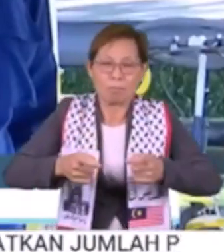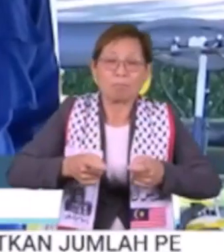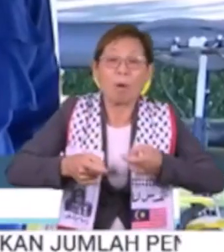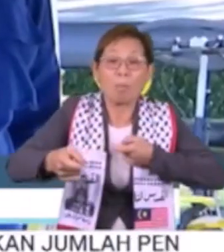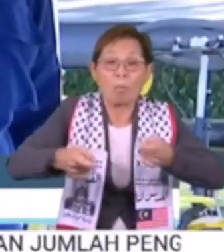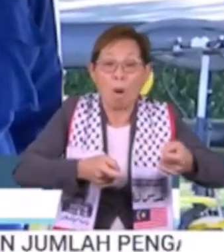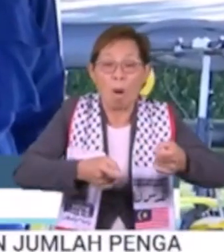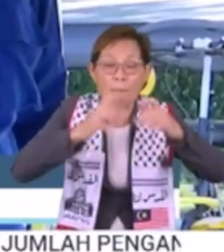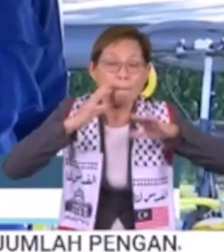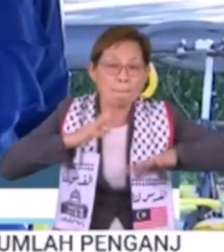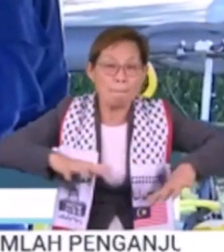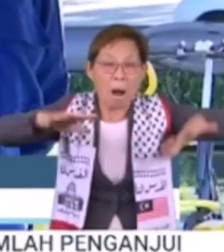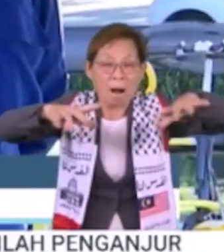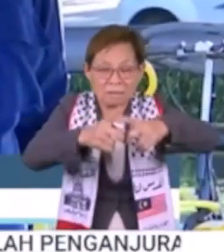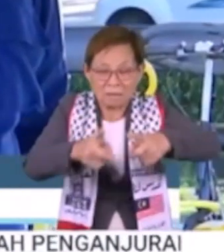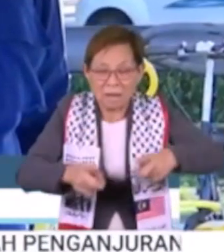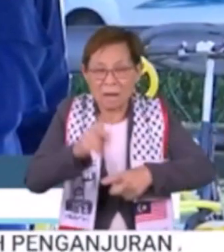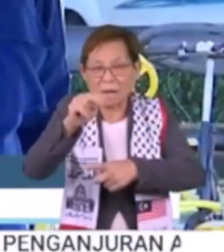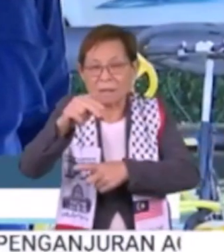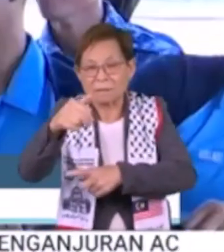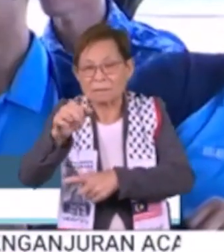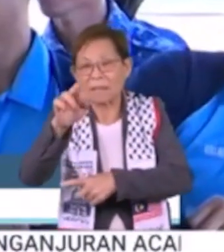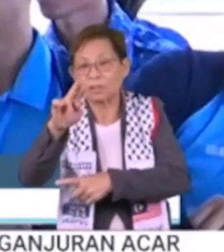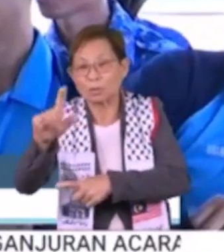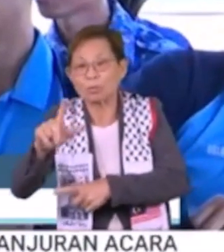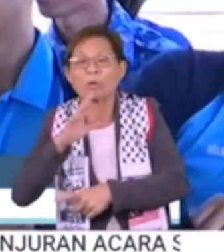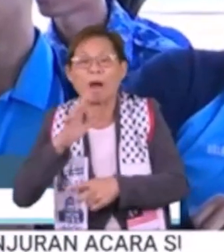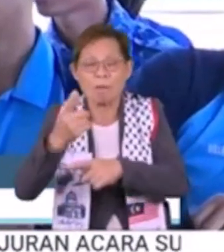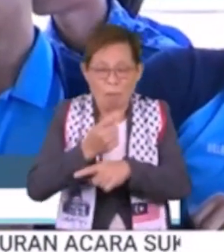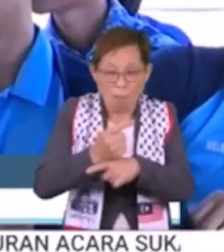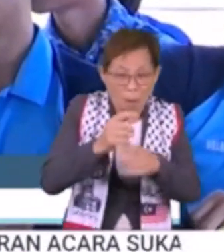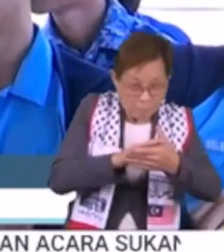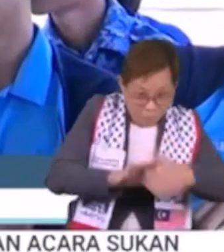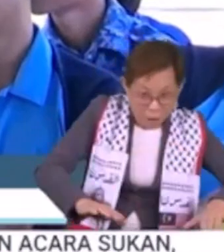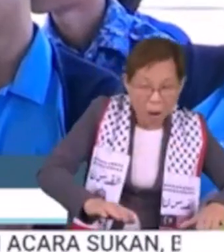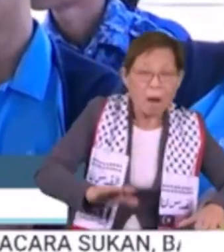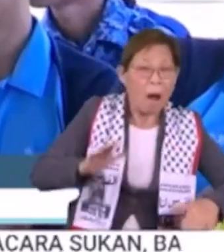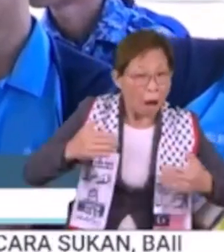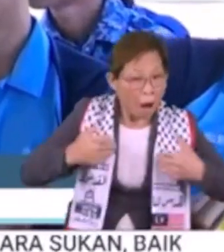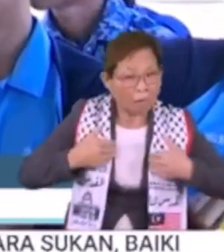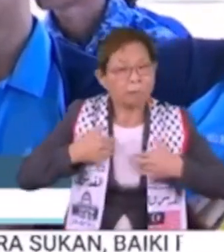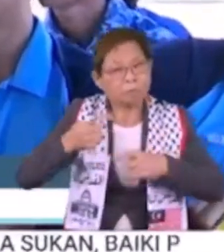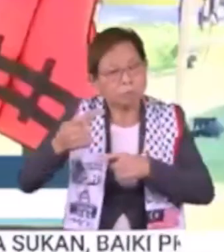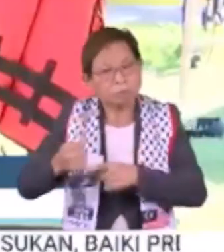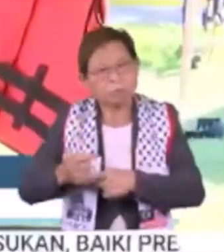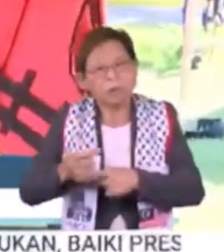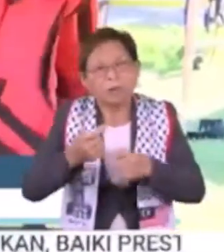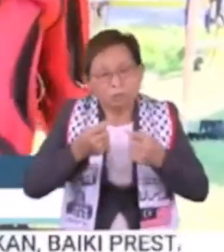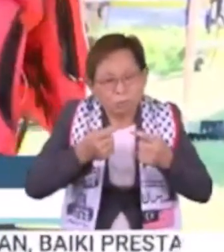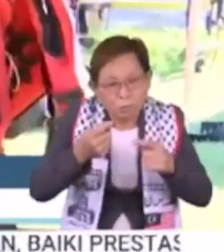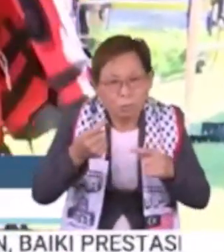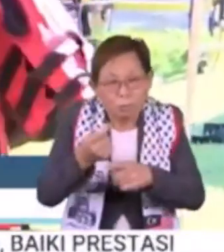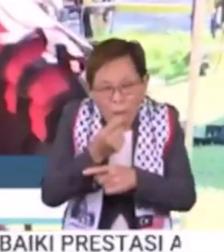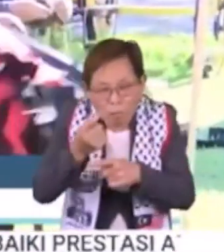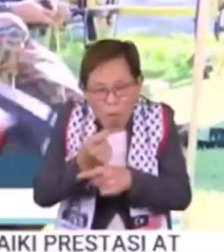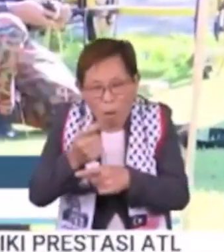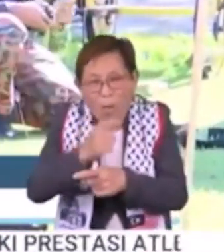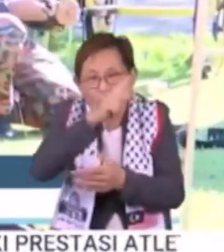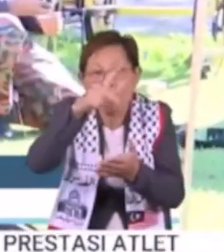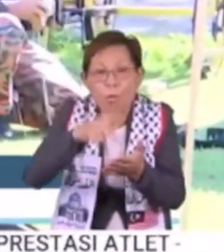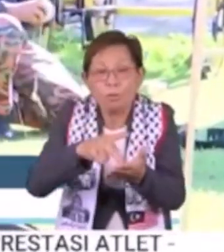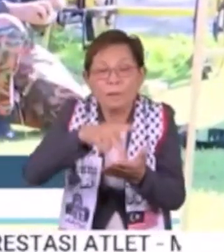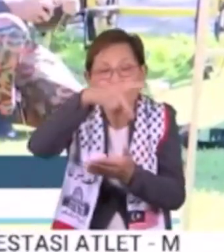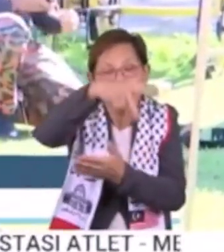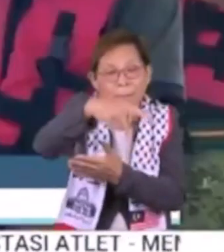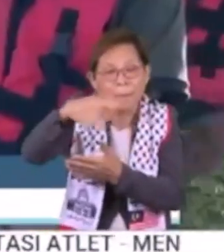Bencana Daerah n nazrul fazami Mohamad berkata selain latihan penyelamatan Pian juga mengadakan simulasi di pusat pemindahan sementara